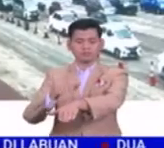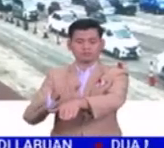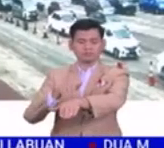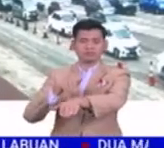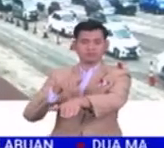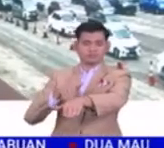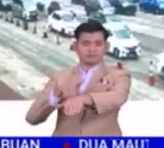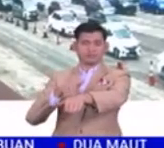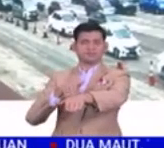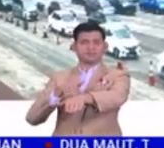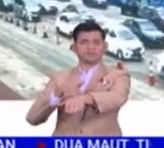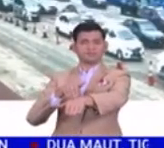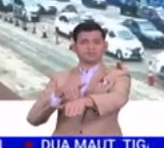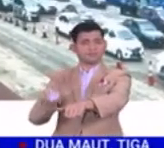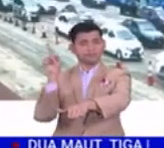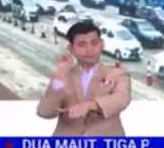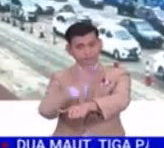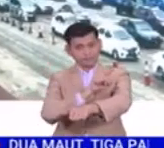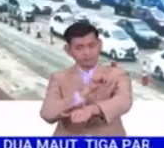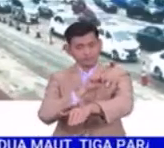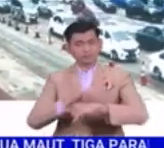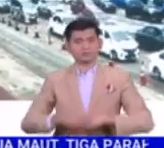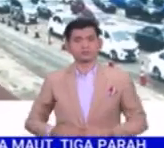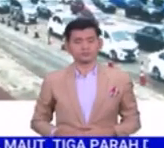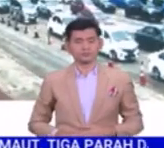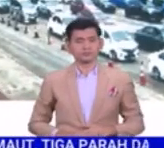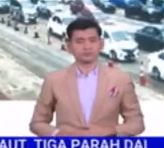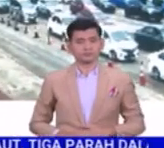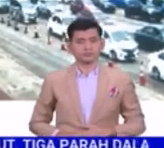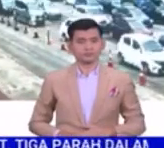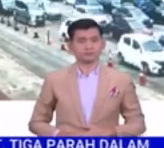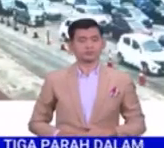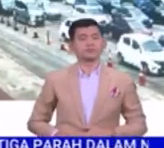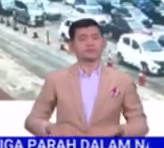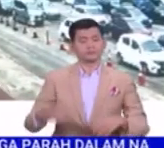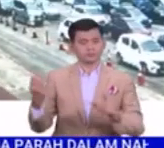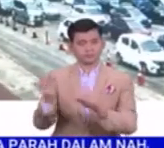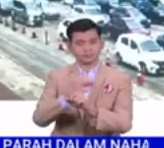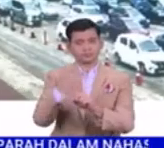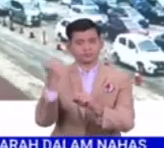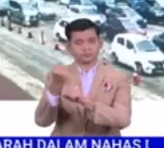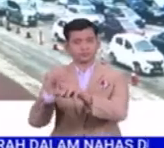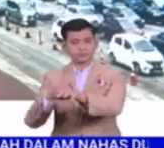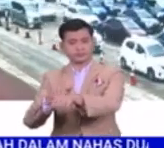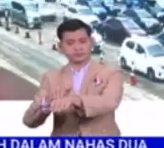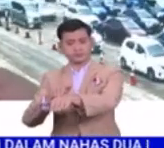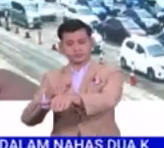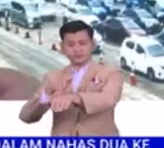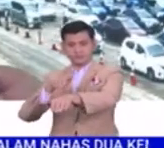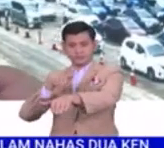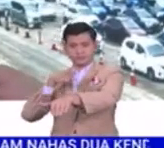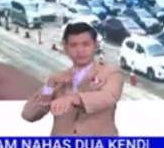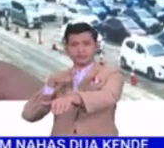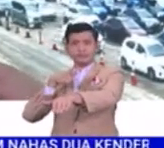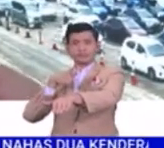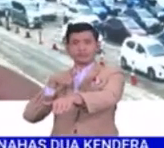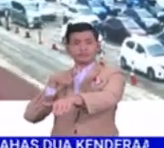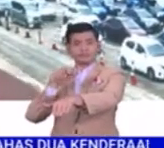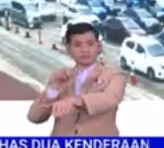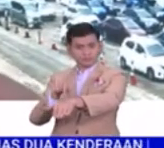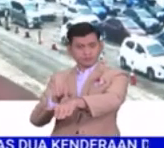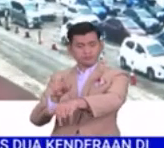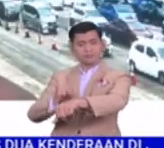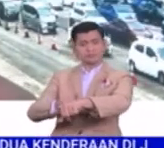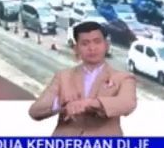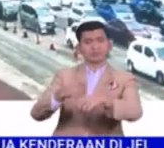mendadak lah. Dan perbandingan kita keadaan trafik ini dengan keadaan trafik